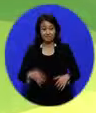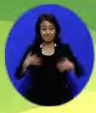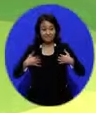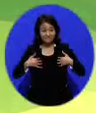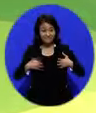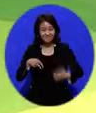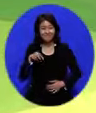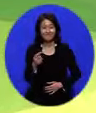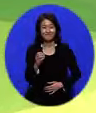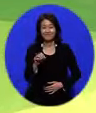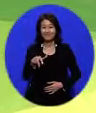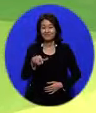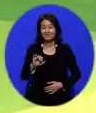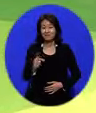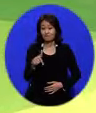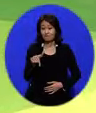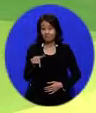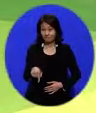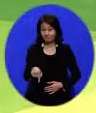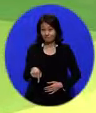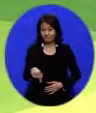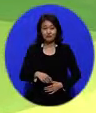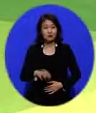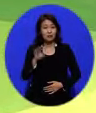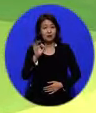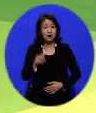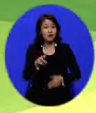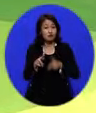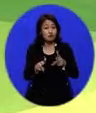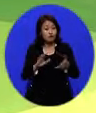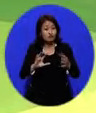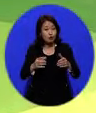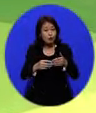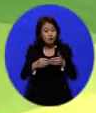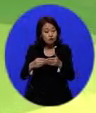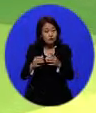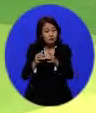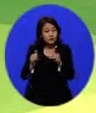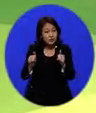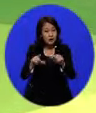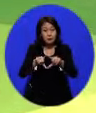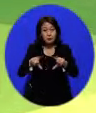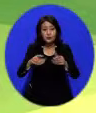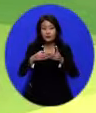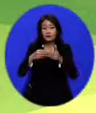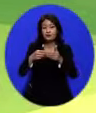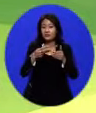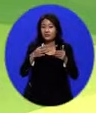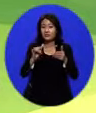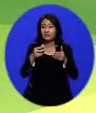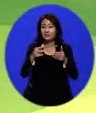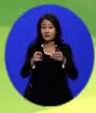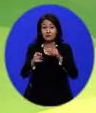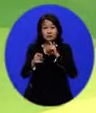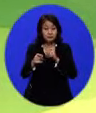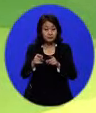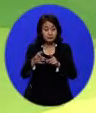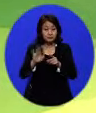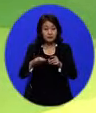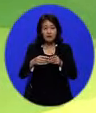반갑습니다. 송지구입니다. 그 기업이나 국가를 이끄는 사람들을 우리가 리더라고 얘기하잖아요. 네. 저는